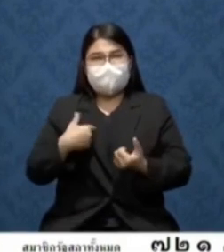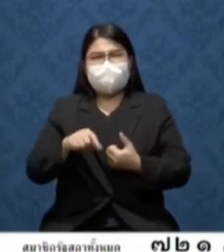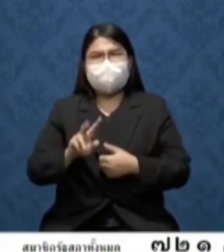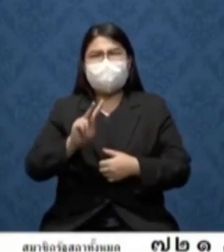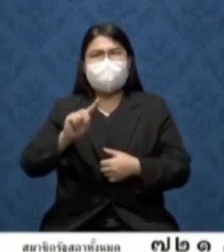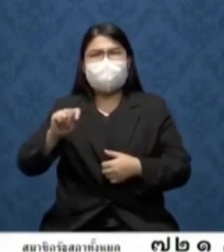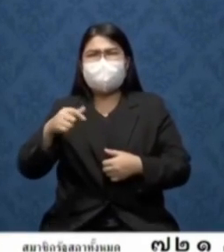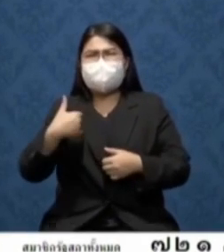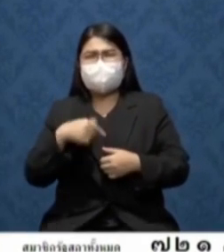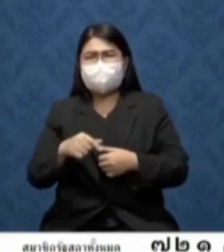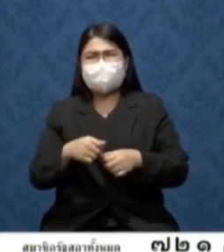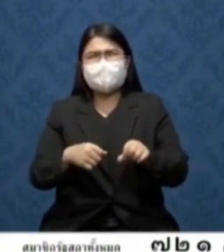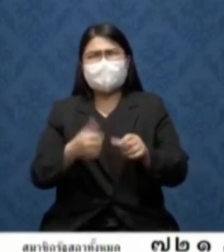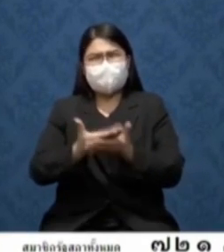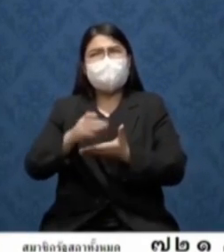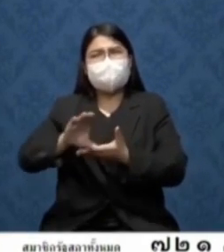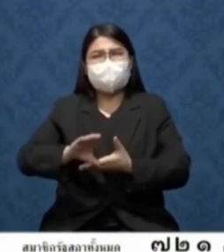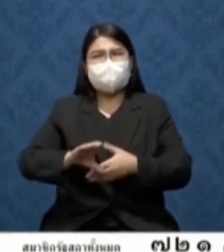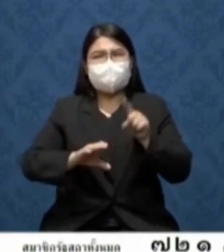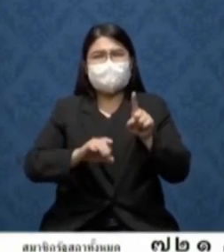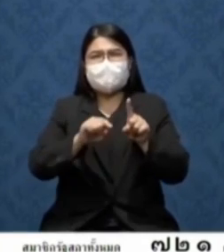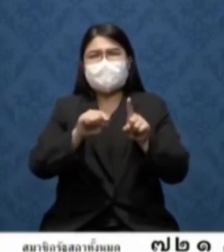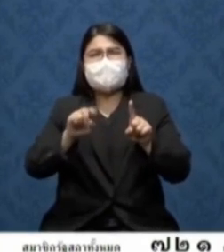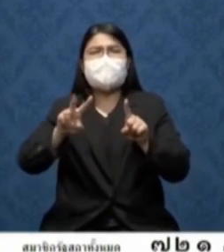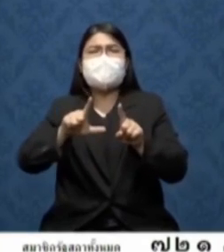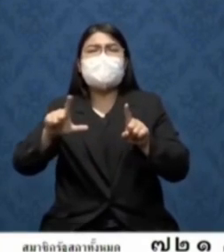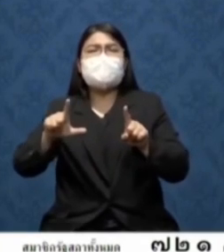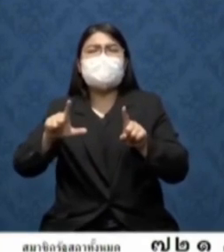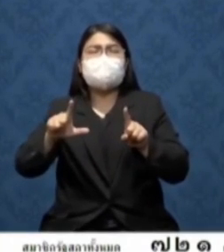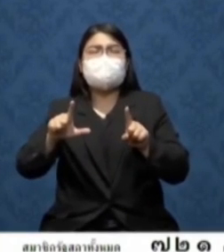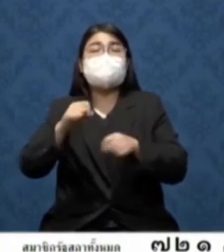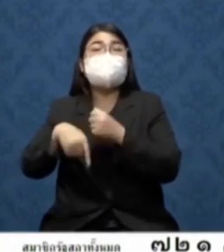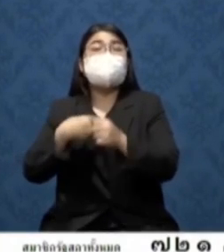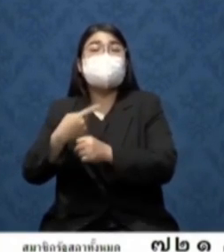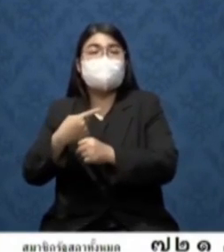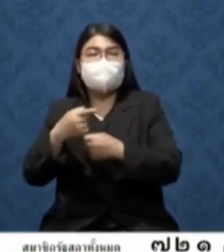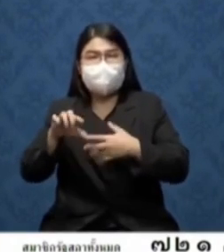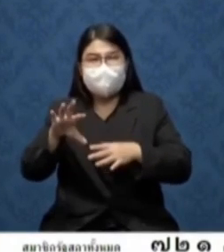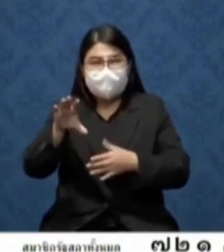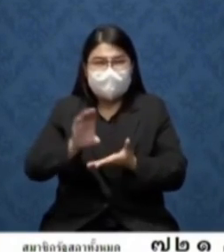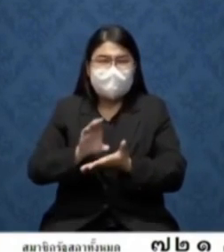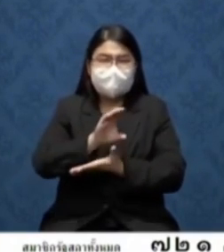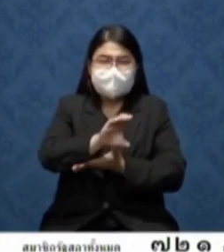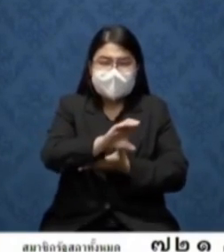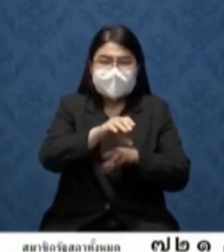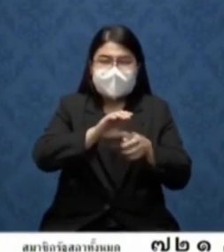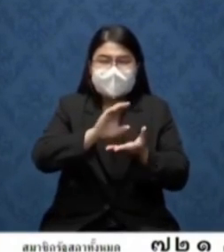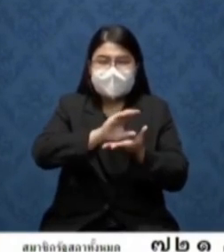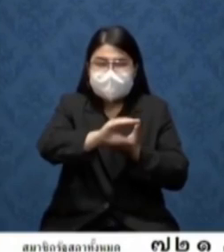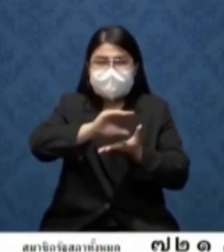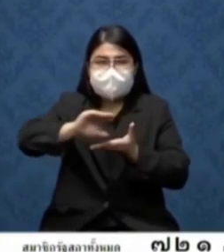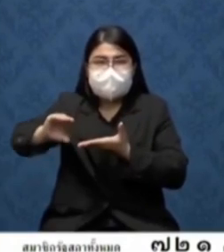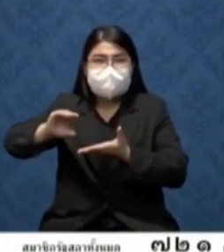บาทต่อปีเท่านั้นครับท่านประธานซึ่งเงินจำนวนนี้ต้องเอาไปใช้ทั้งซ่อมถนนต้องลงทุนในศูนย์เด็ก